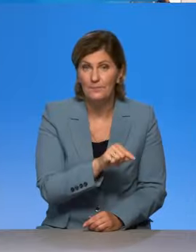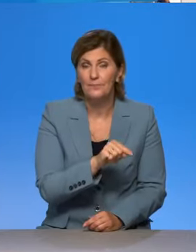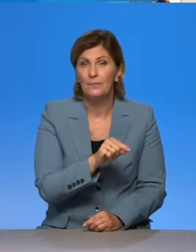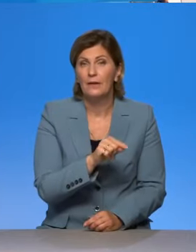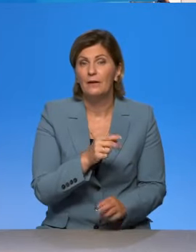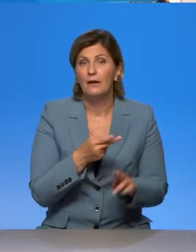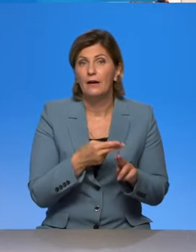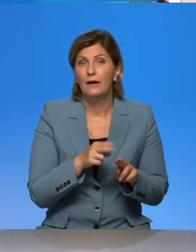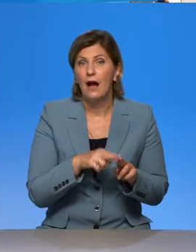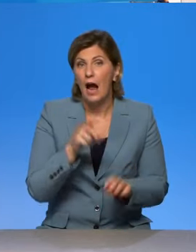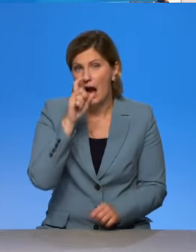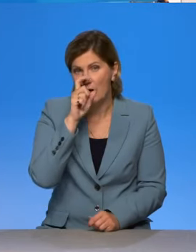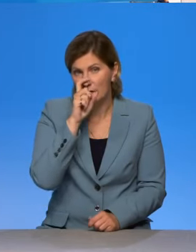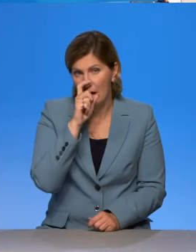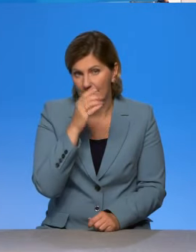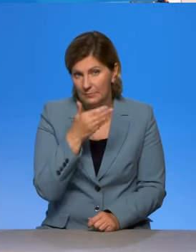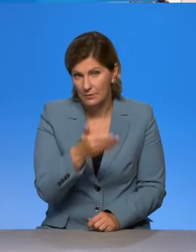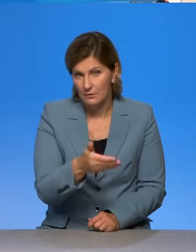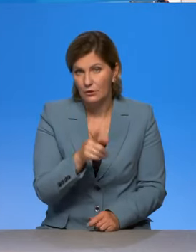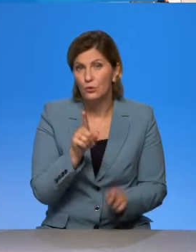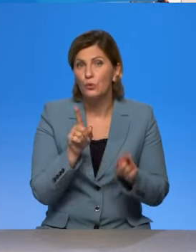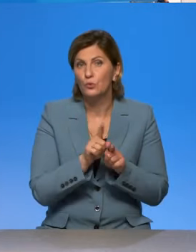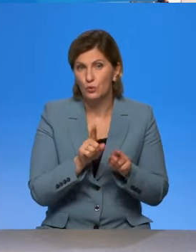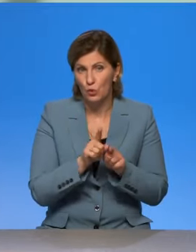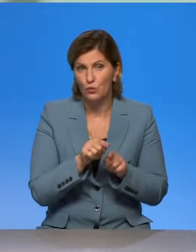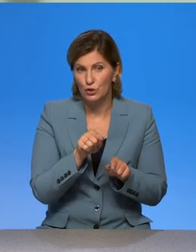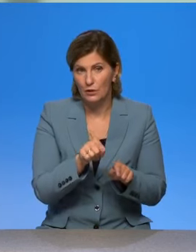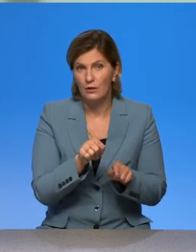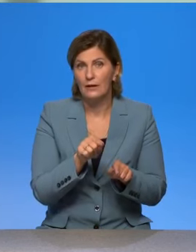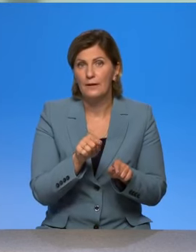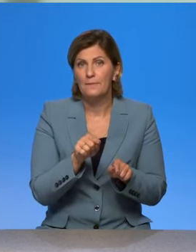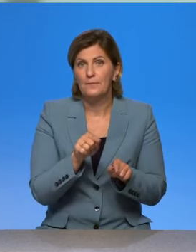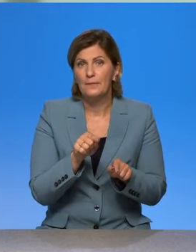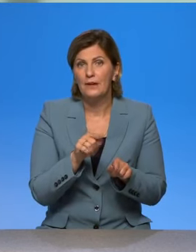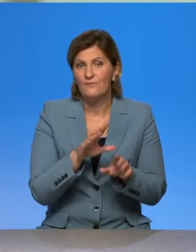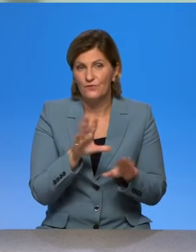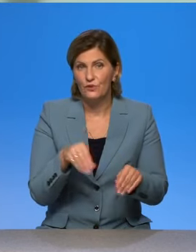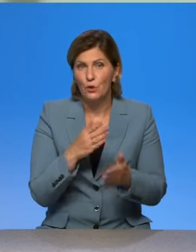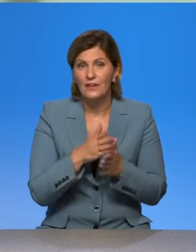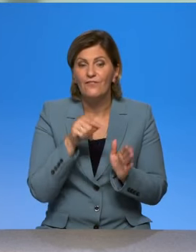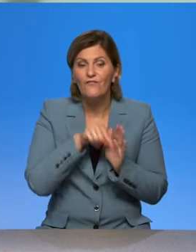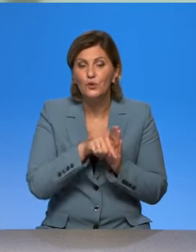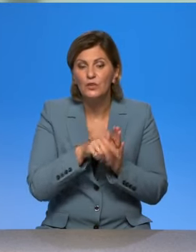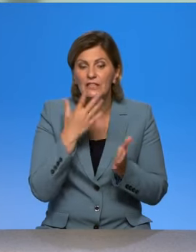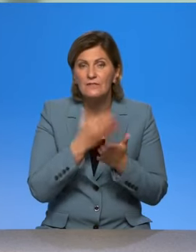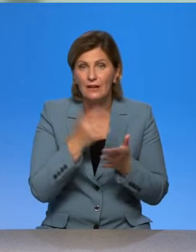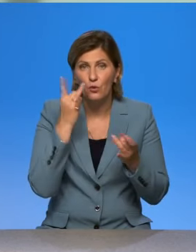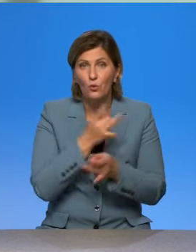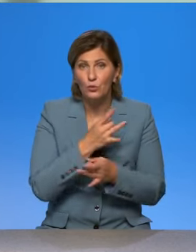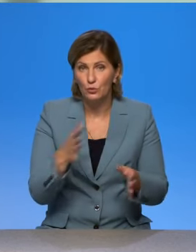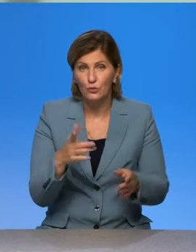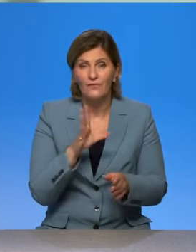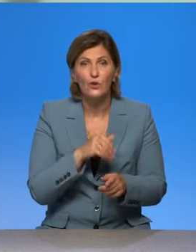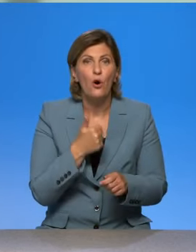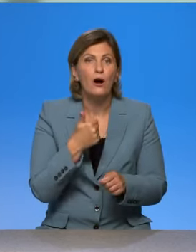принципе, арабские страны, где тоже вот нормативные вот эти все аспекты есть. Во всяком случае, внутри своей культуры, да, это все очень хорошо отлажено.